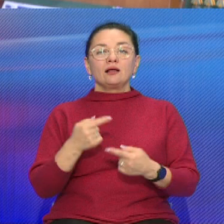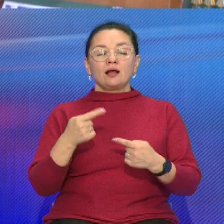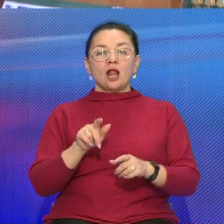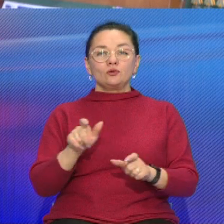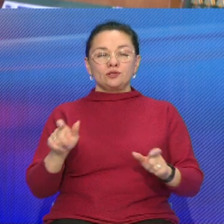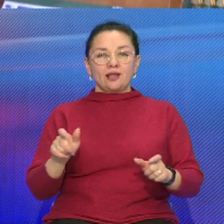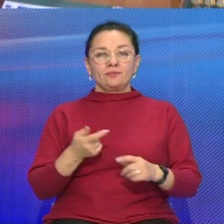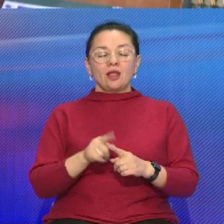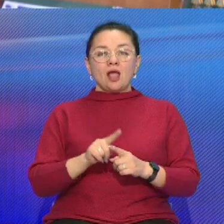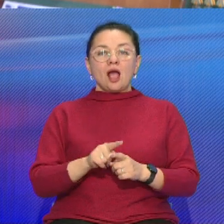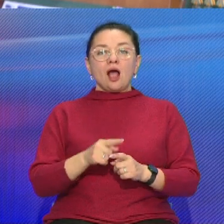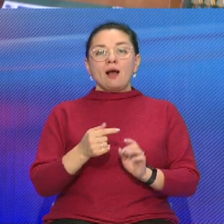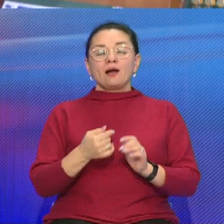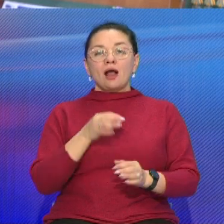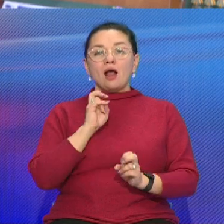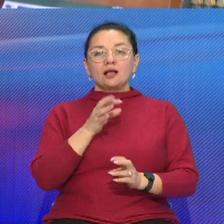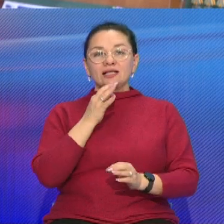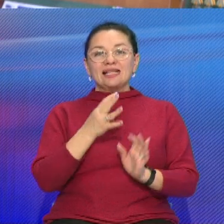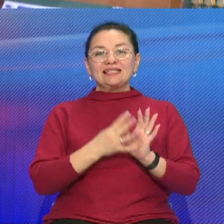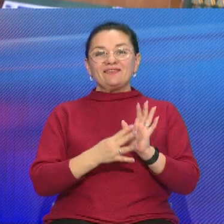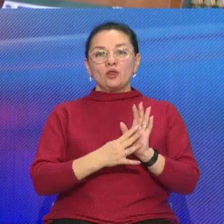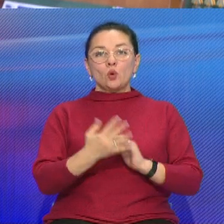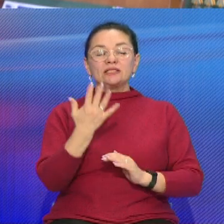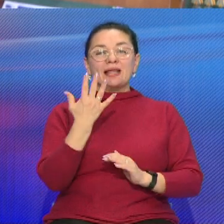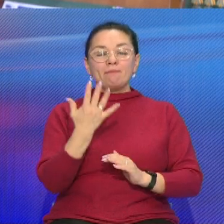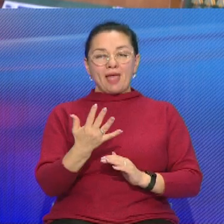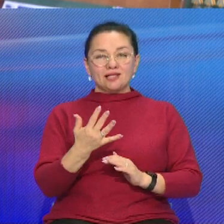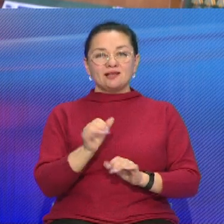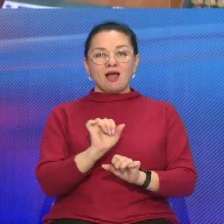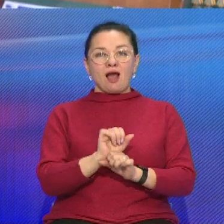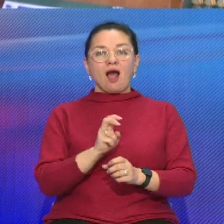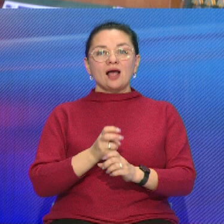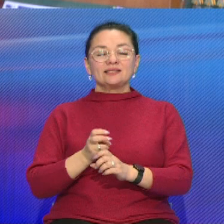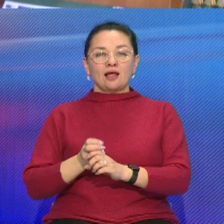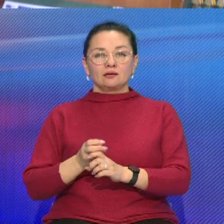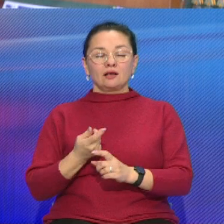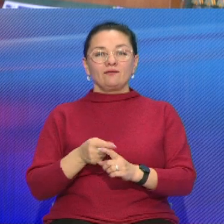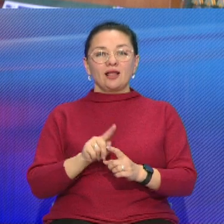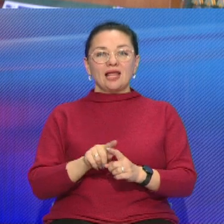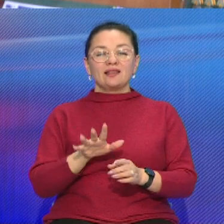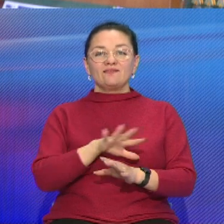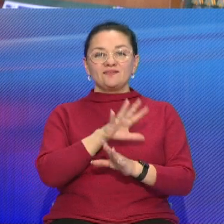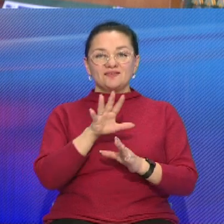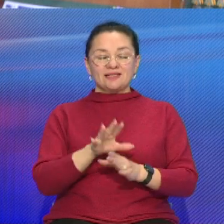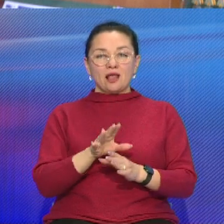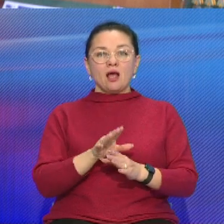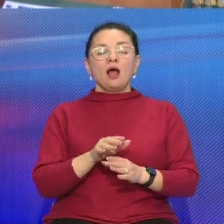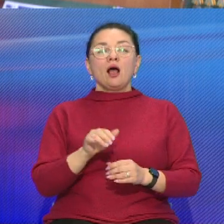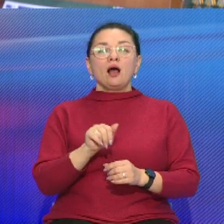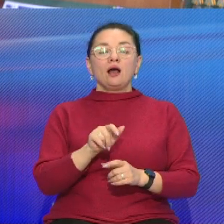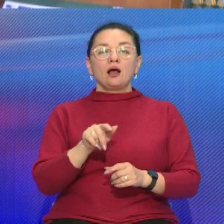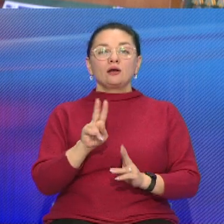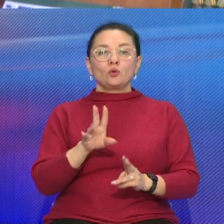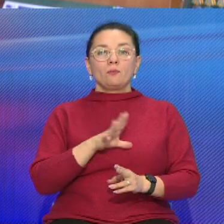предварительным данным, 95 останков. Из них 5 останков – это жертв войны. Значит,